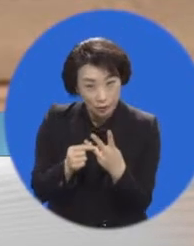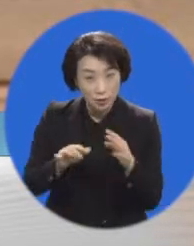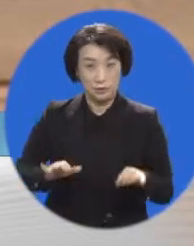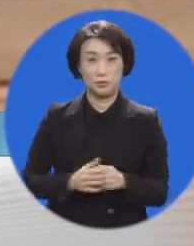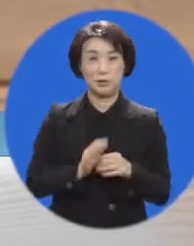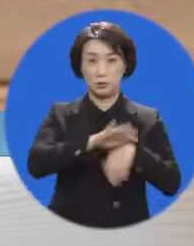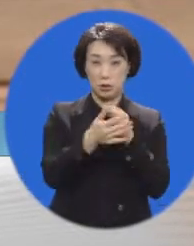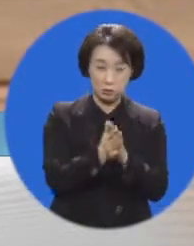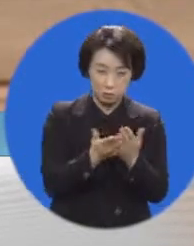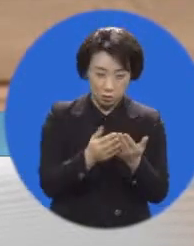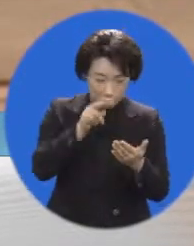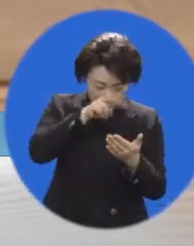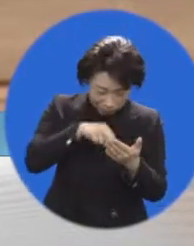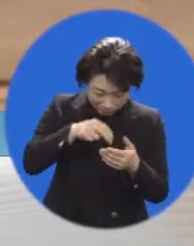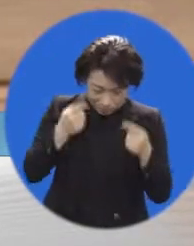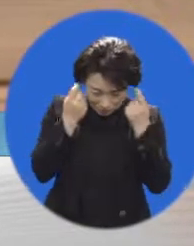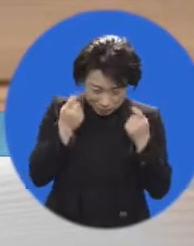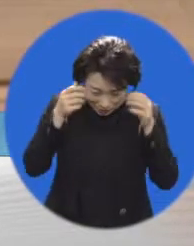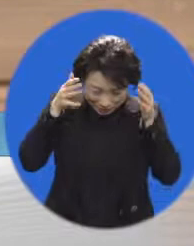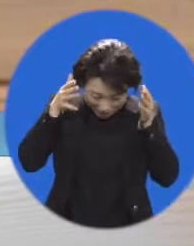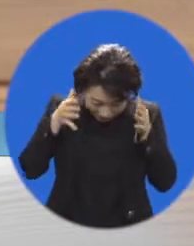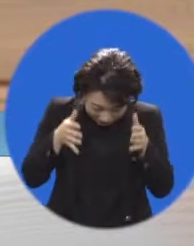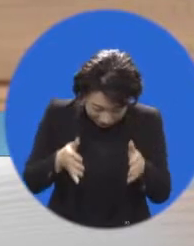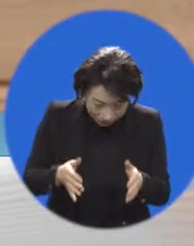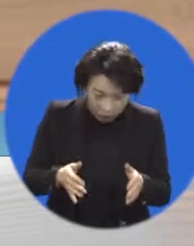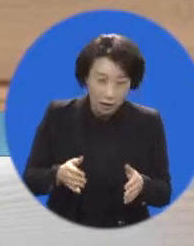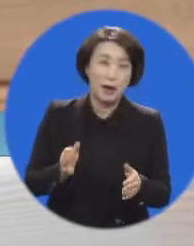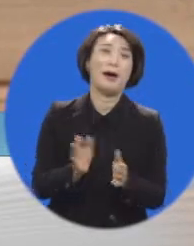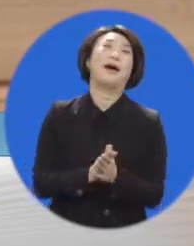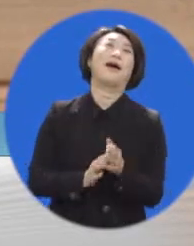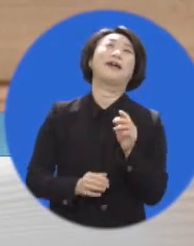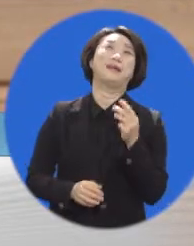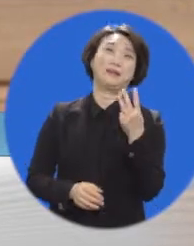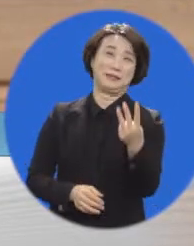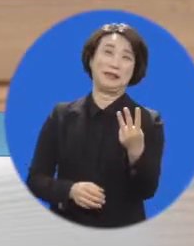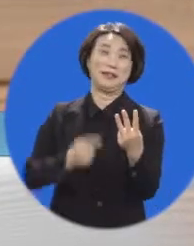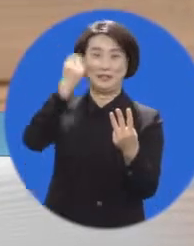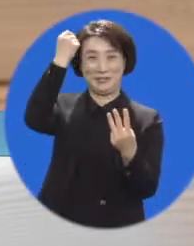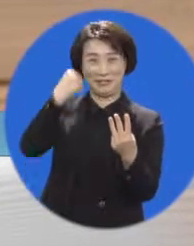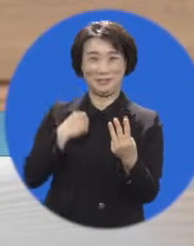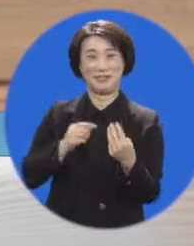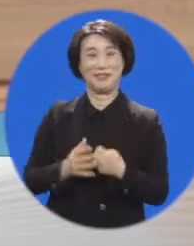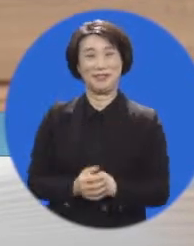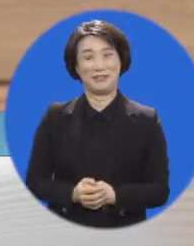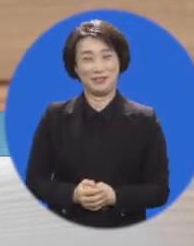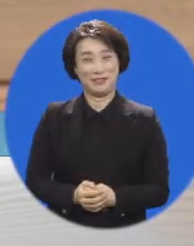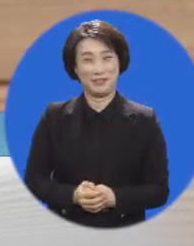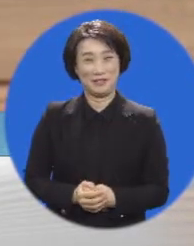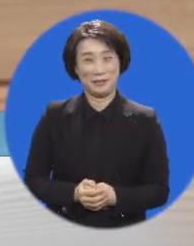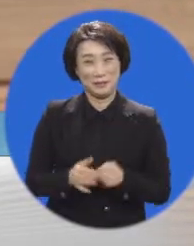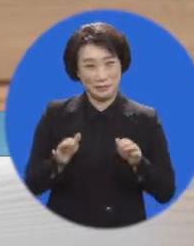속에 여행을 해보면 바로 그 세 가지를 느껴요. 자,